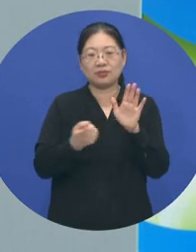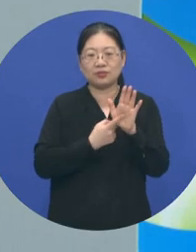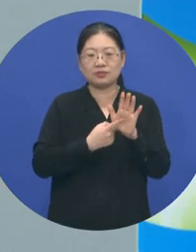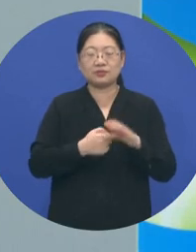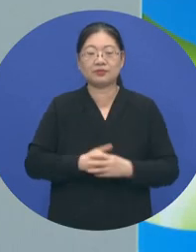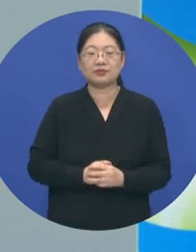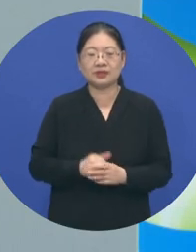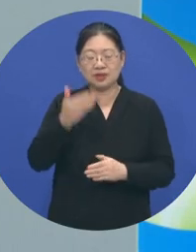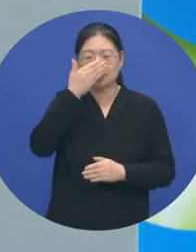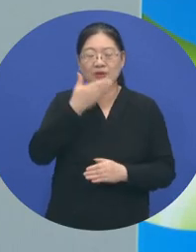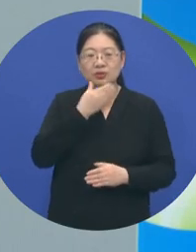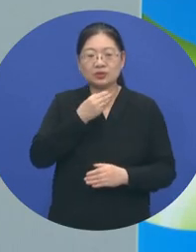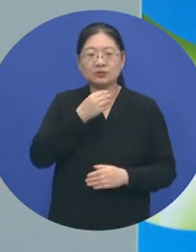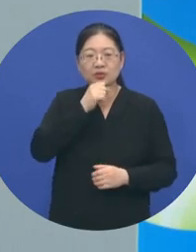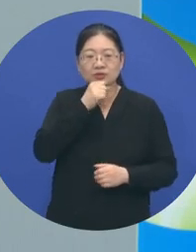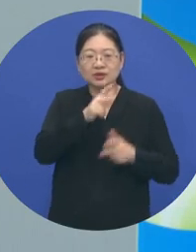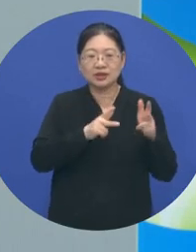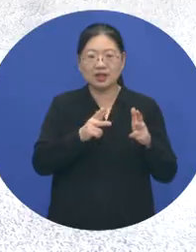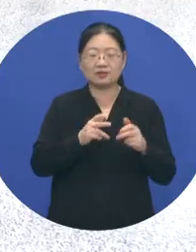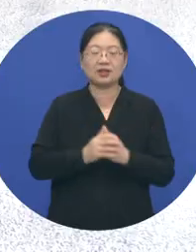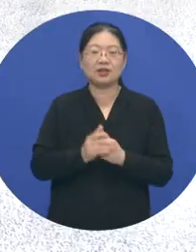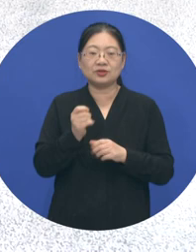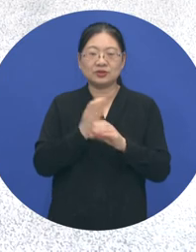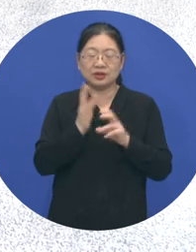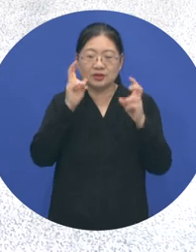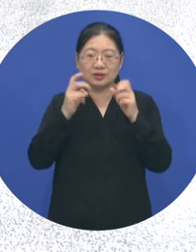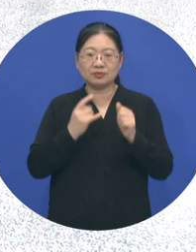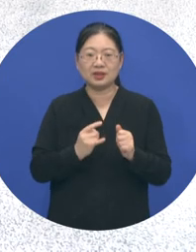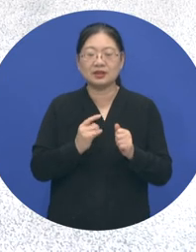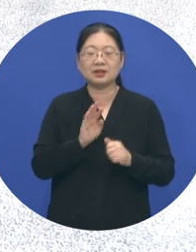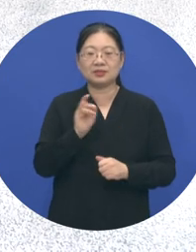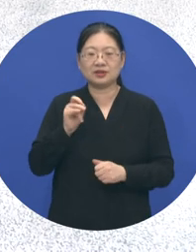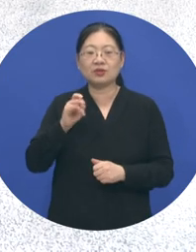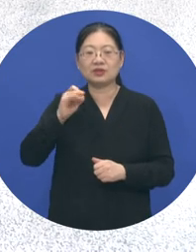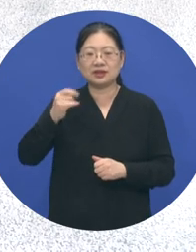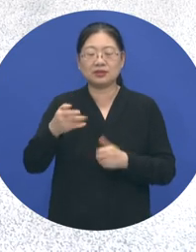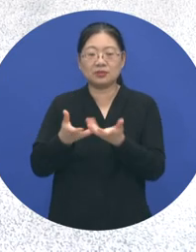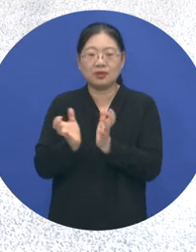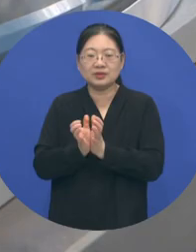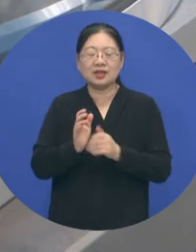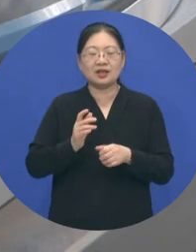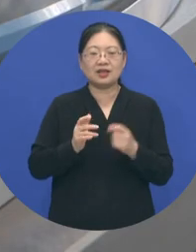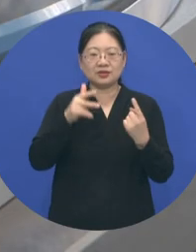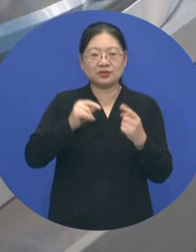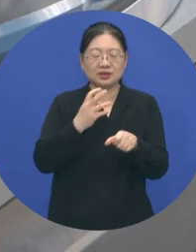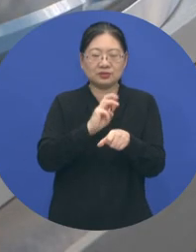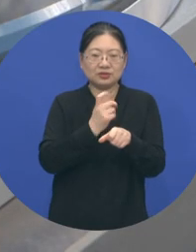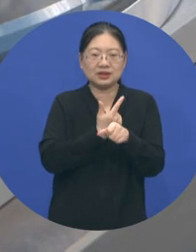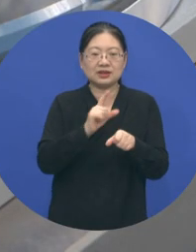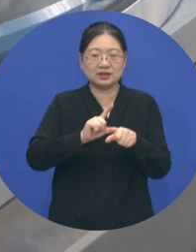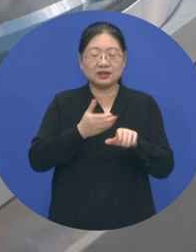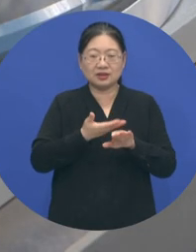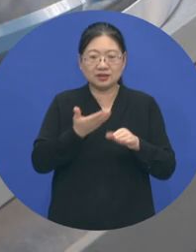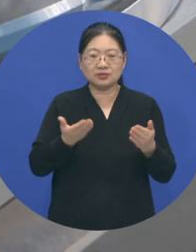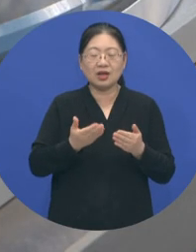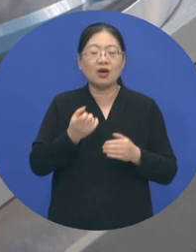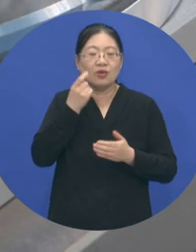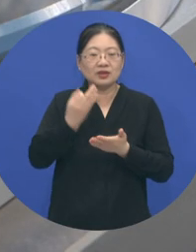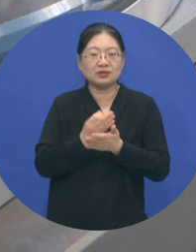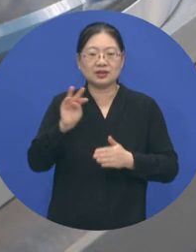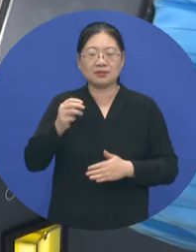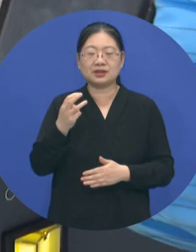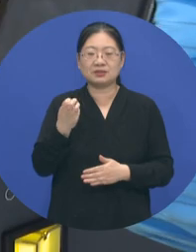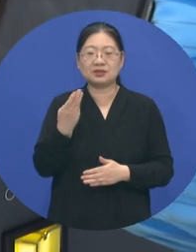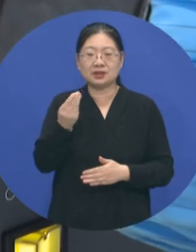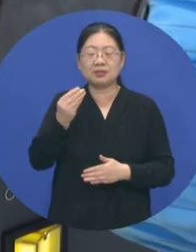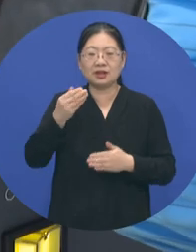모집합니다. 청년 복지 포인트 사업은 도내 중소 중견기업 및 비영리 법인에 주 36시간 이상 근무하면서 월급여